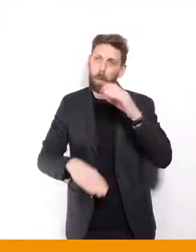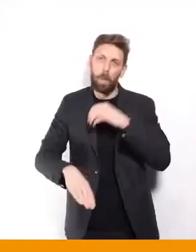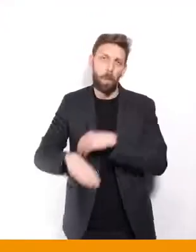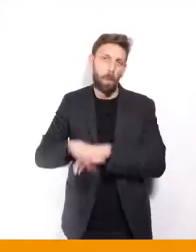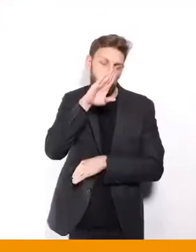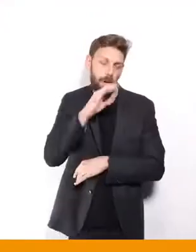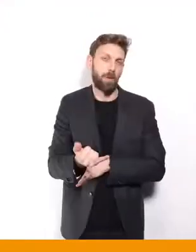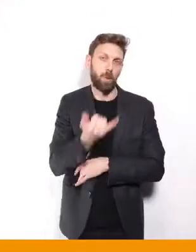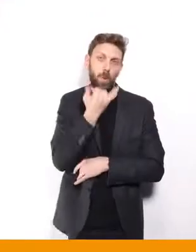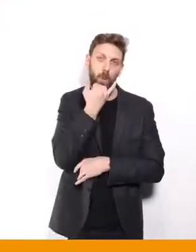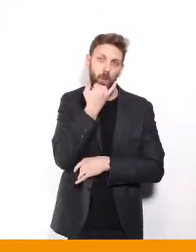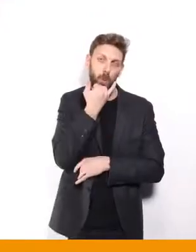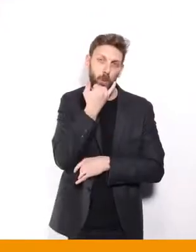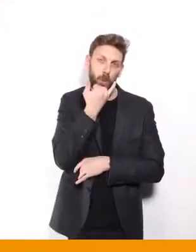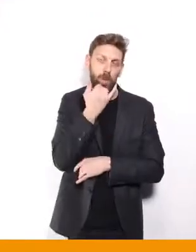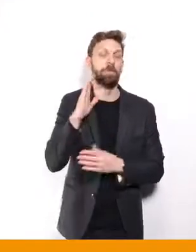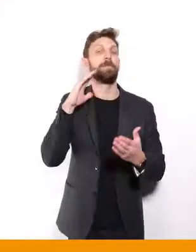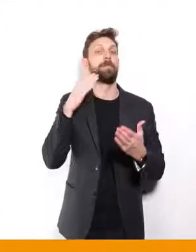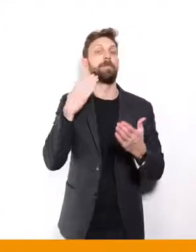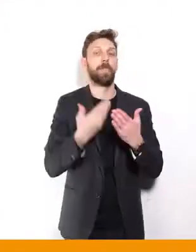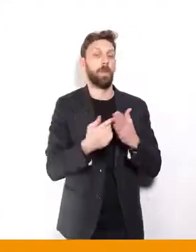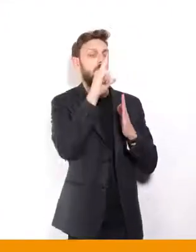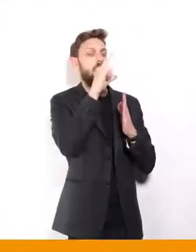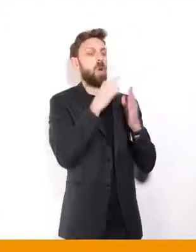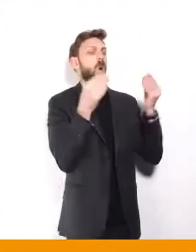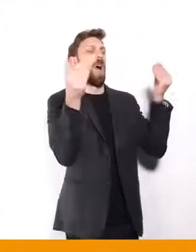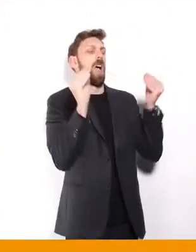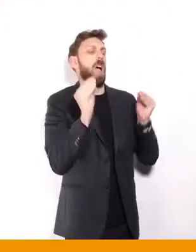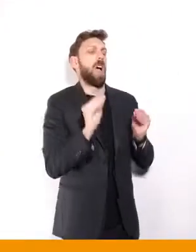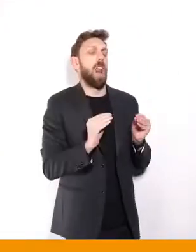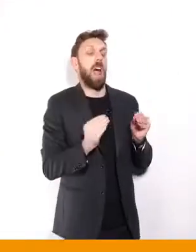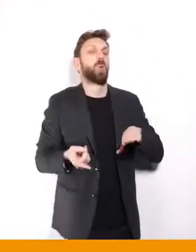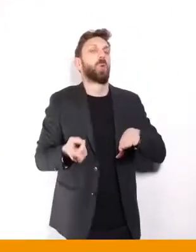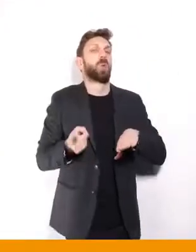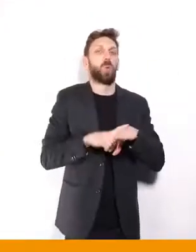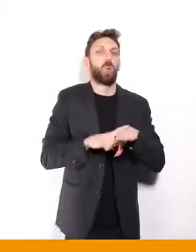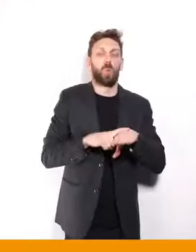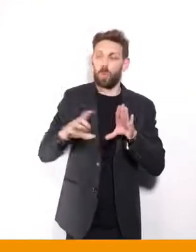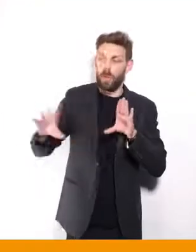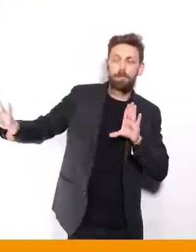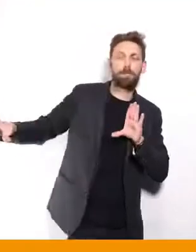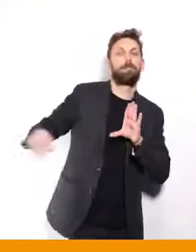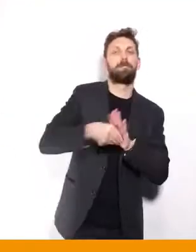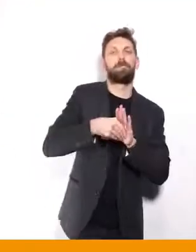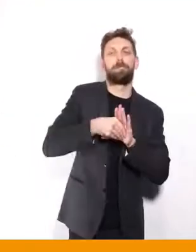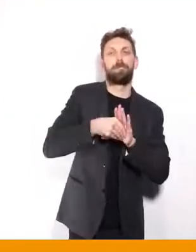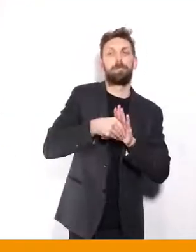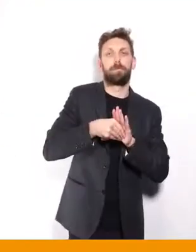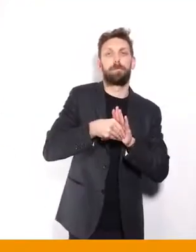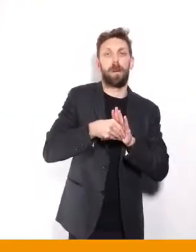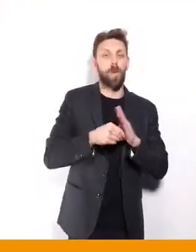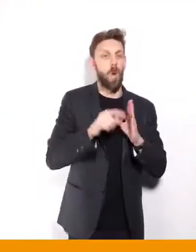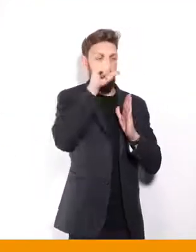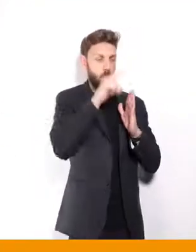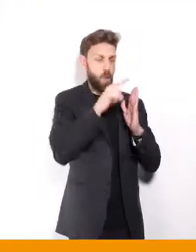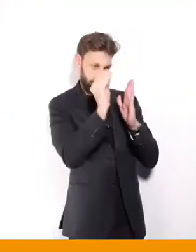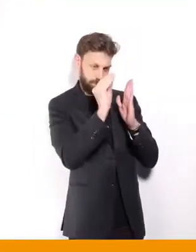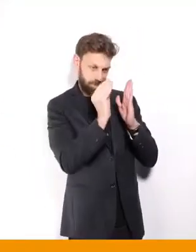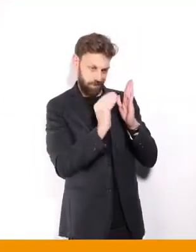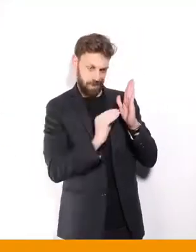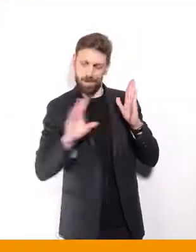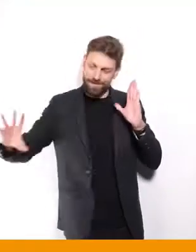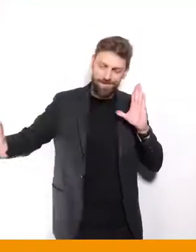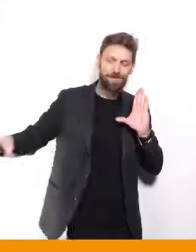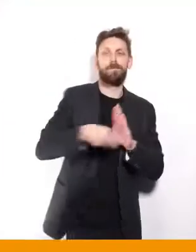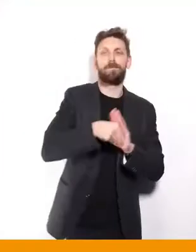c'est d'abord dans l'élaboration de la loi, donc dans la construction même de la loi. Et pour ça, je pense que,